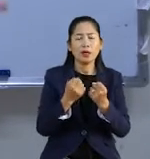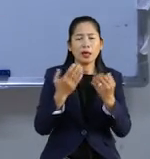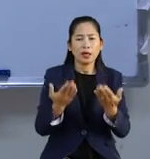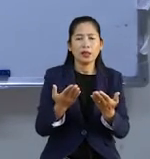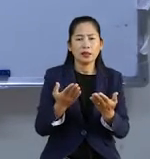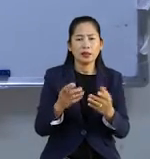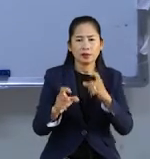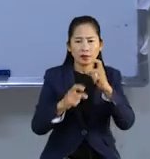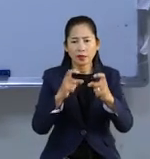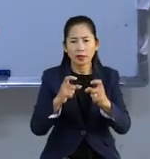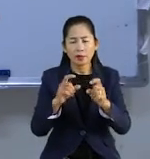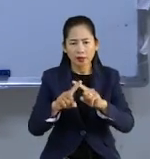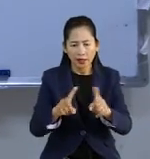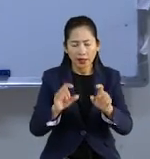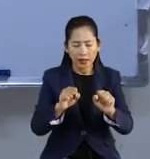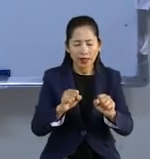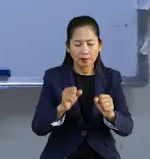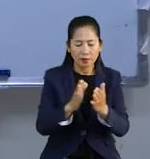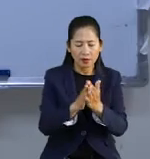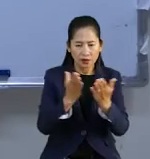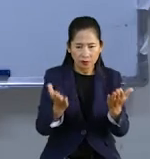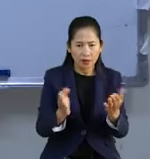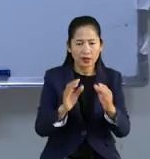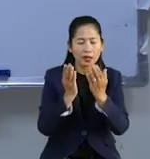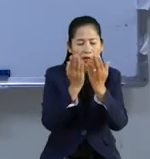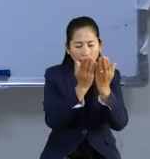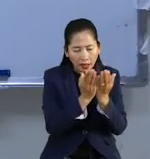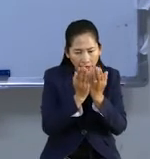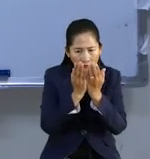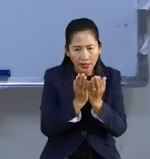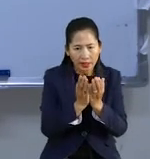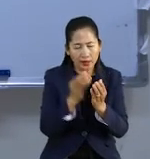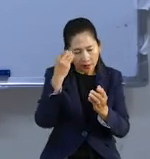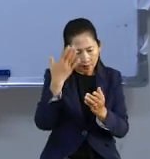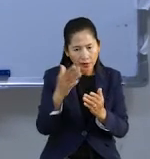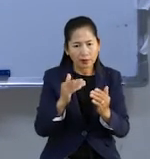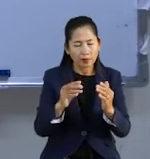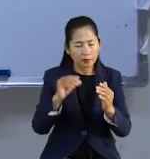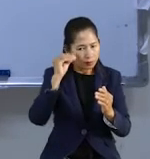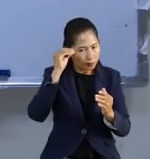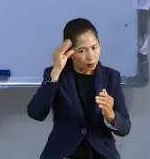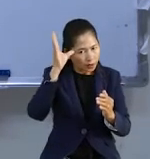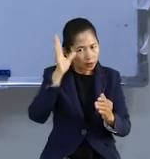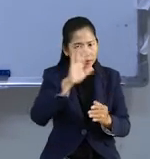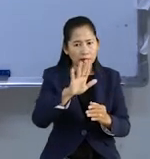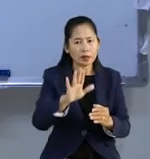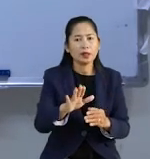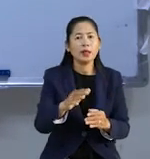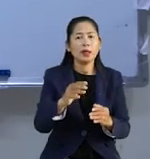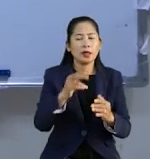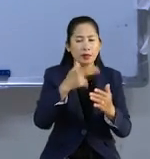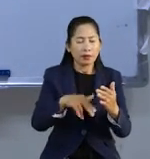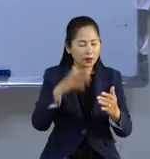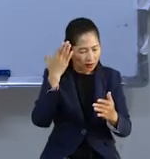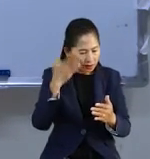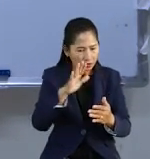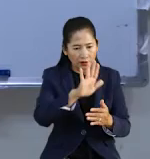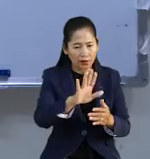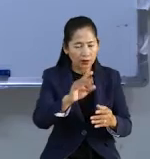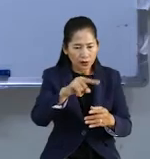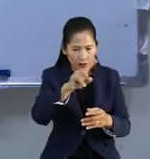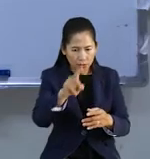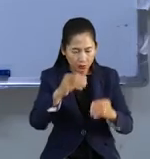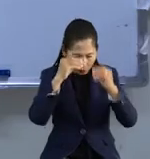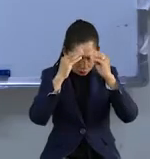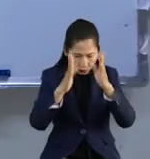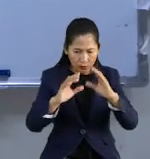งไงยังมันดำนาการเรียนก็โกนอาจเมียนสะเพอโกนอ่านโกนเรียนเตอร์นะดำใบบังคับจำแนกดังดอกโกนเมียนอะไรมันเยอะโกนอาจสู้หลัก